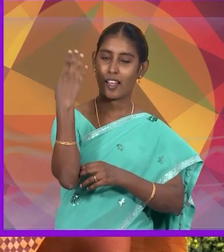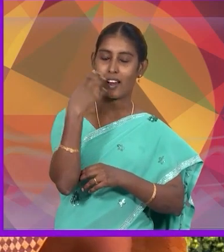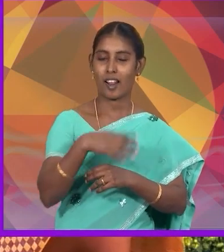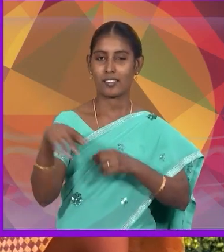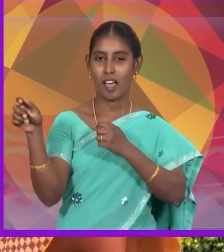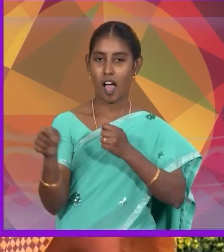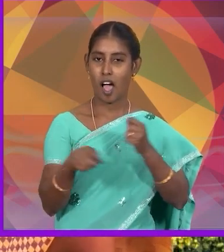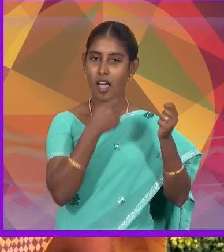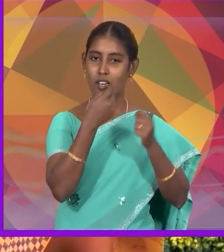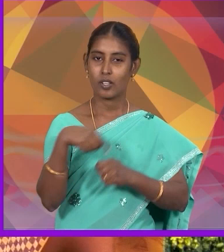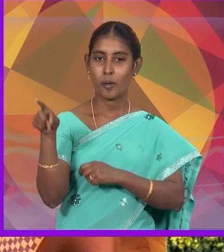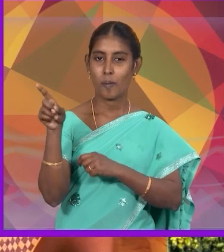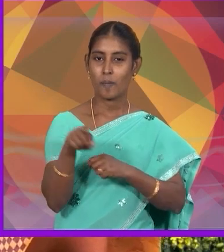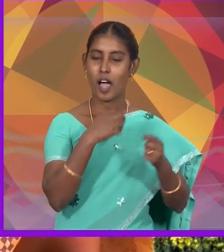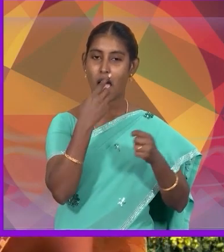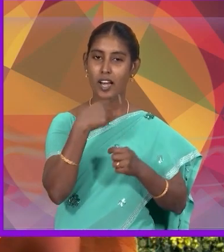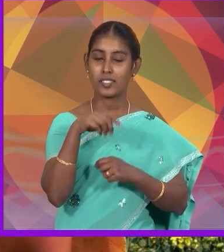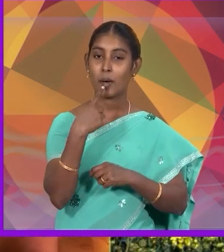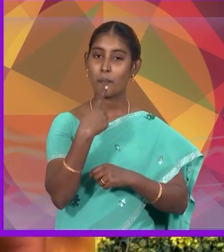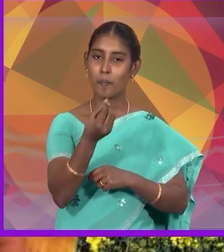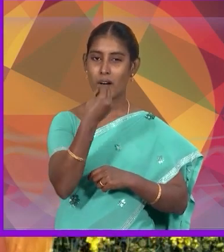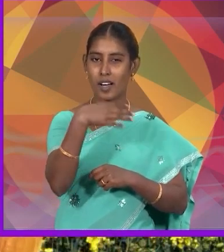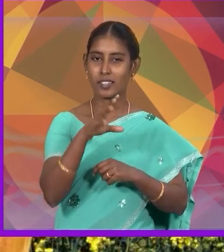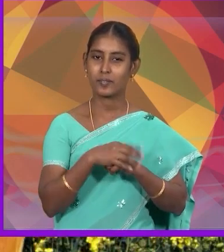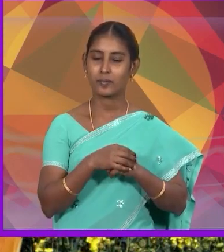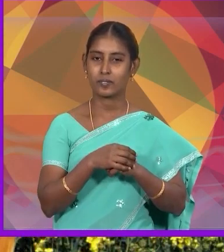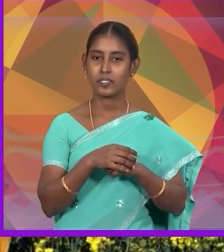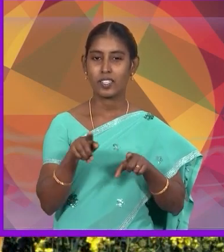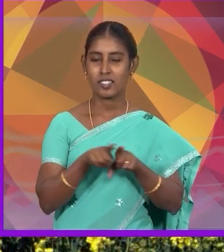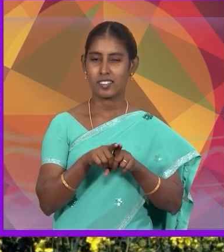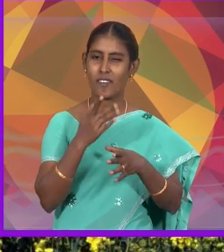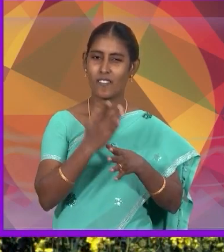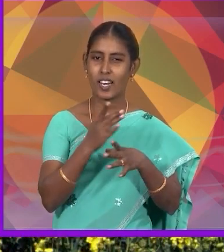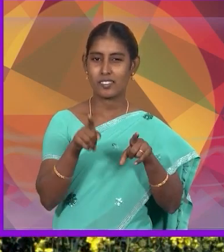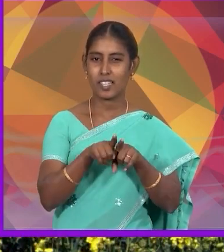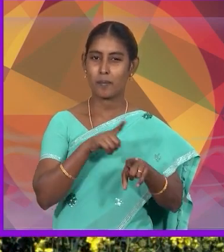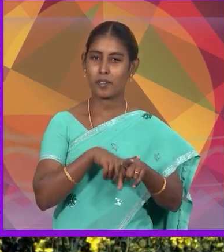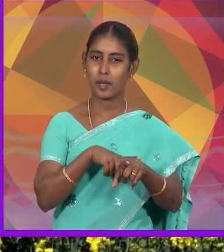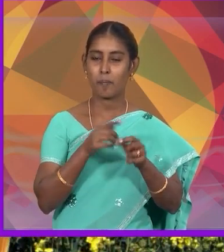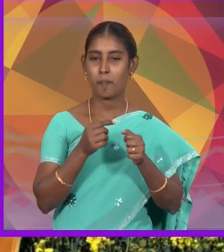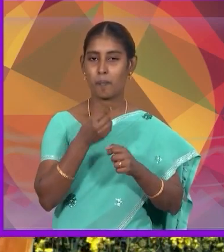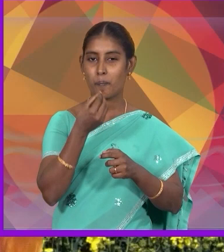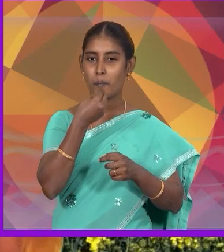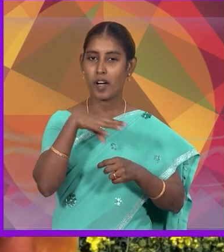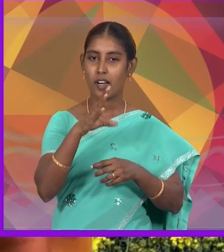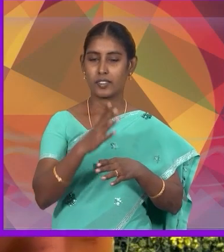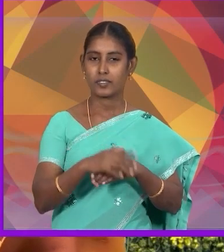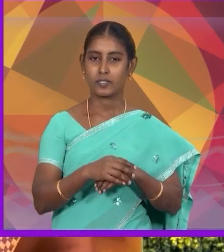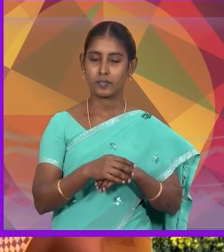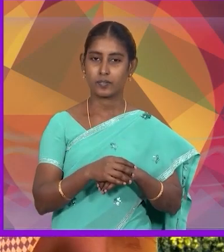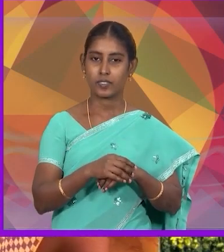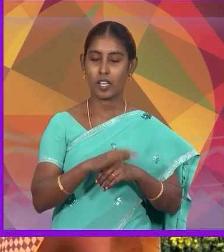ஏழிலோ ஐலசா ஏழிலோ ஐலசா. இதே மாதிரி தொழில் செய்யும் போது பாடக்கூடிய பாடல்கள் தொழில்